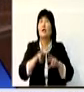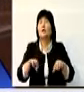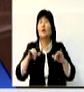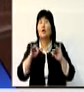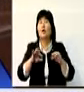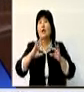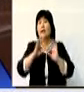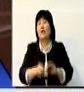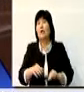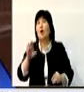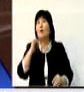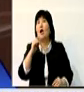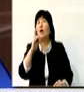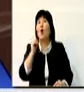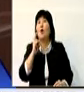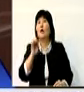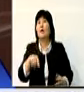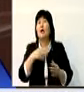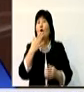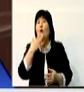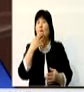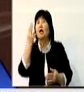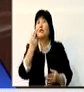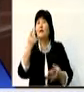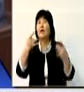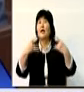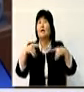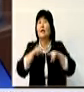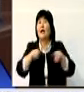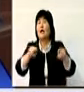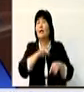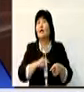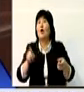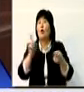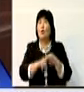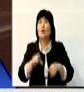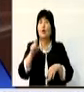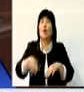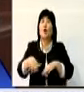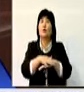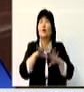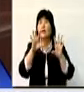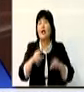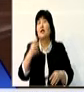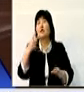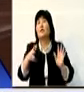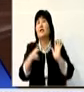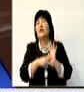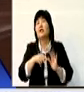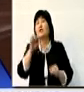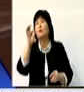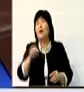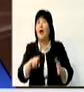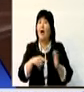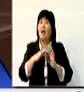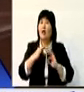көрсеткіштер бойынша Байқоңыр қаласында ұлттық цифрлық телехабар тарату қызметіне қосылғандар тұрғындар саны 28%, яғни қала аудандар